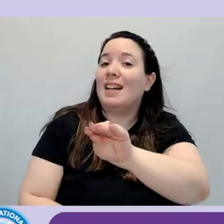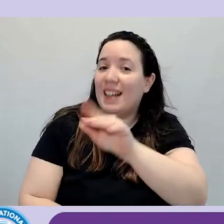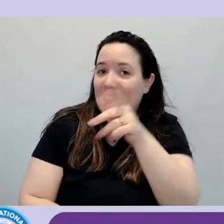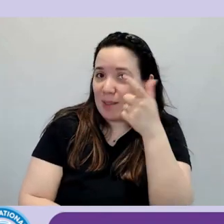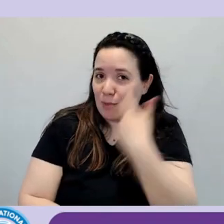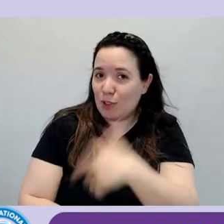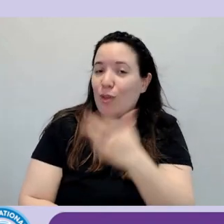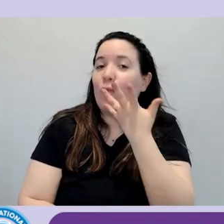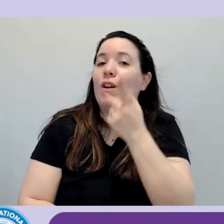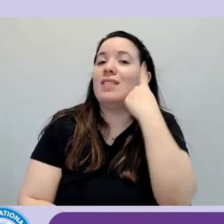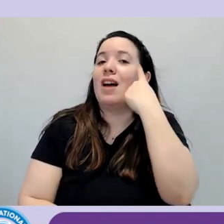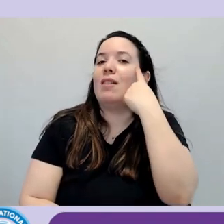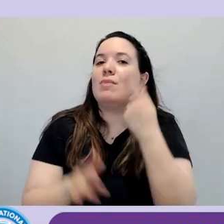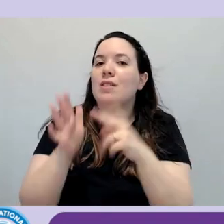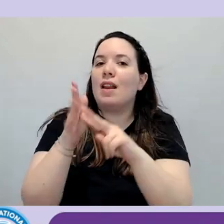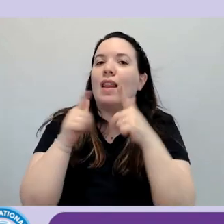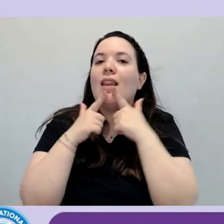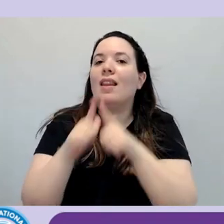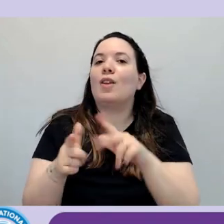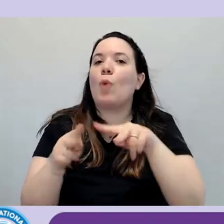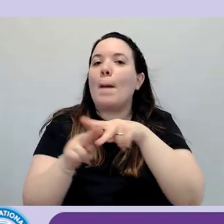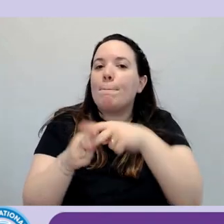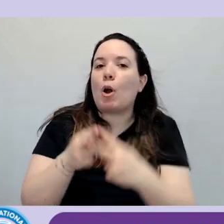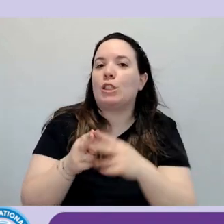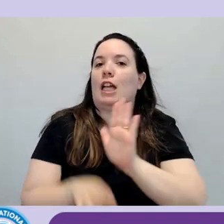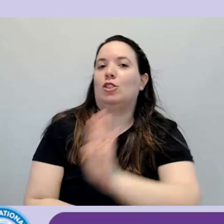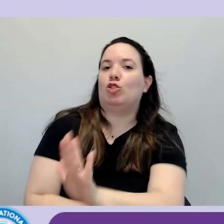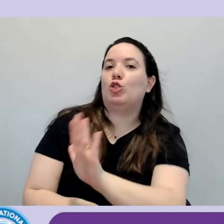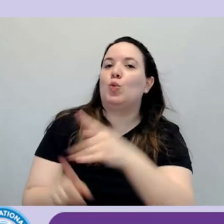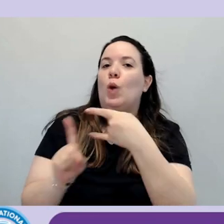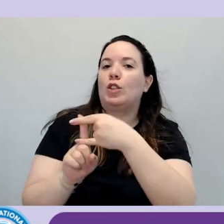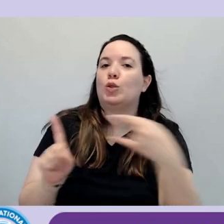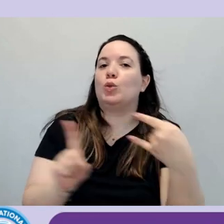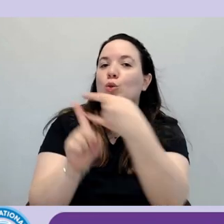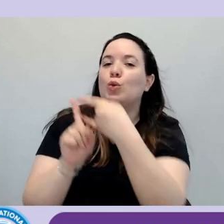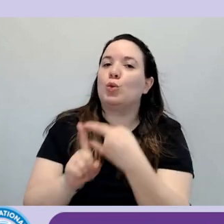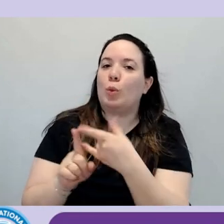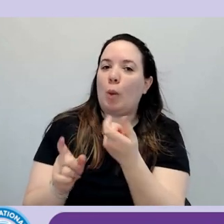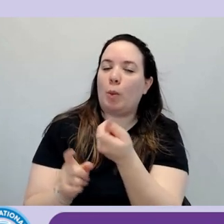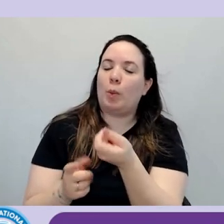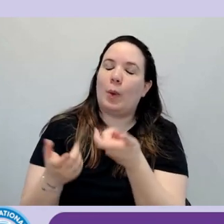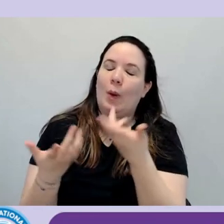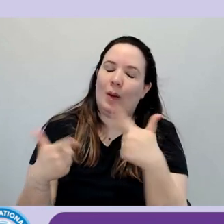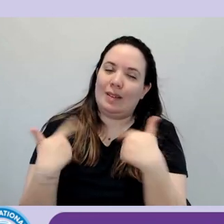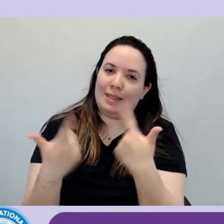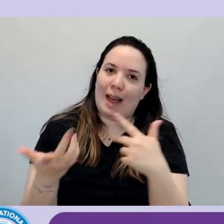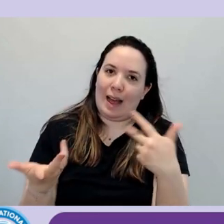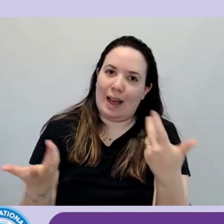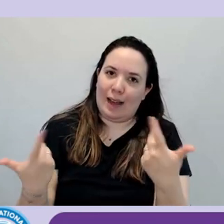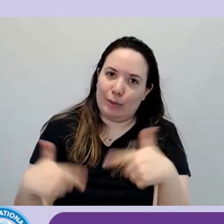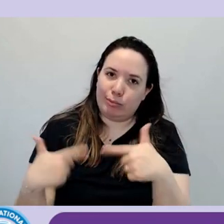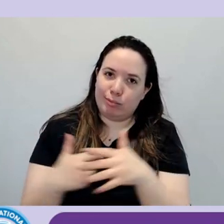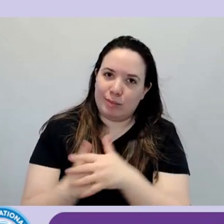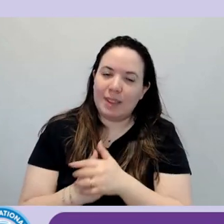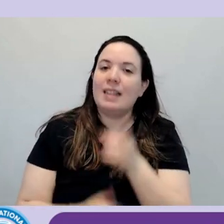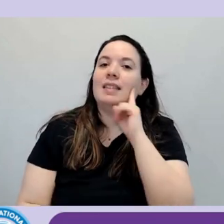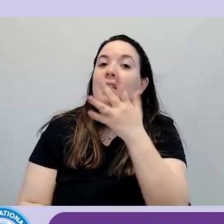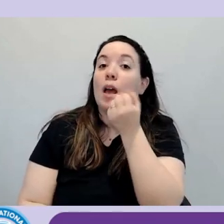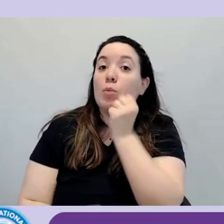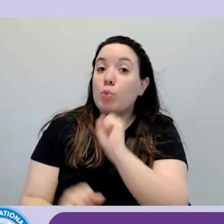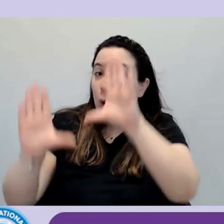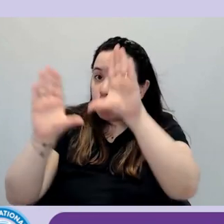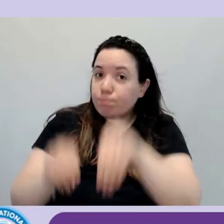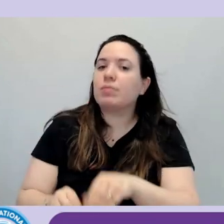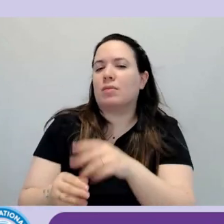impostata all'interno è una funzionalità di zoom che rompe le scatole se può ignorarla Ignorala direttamente